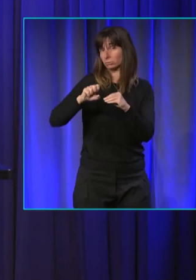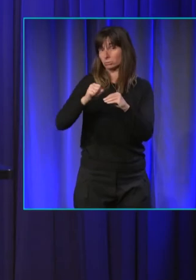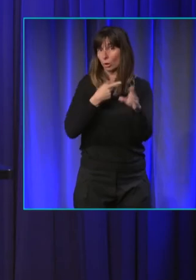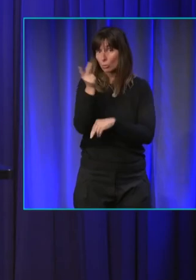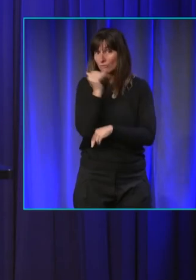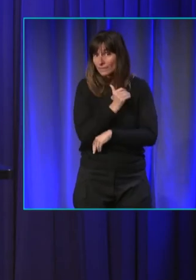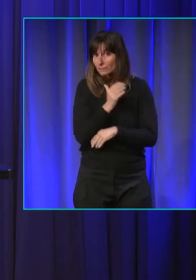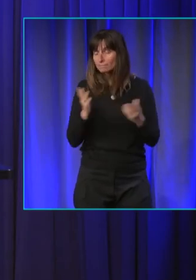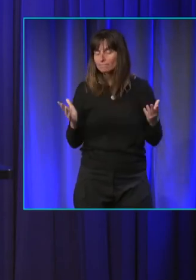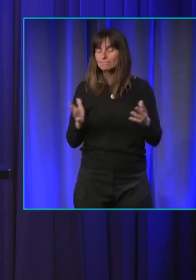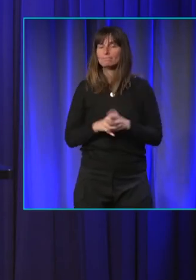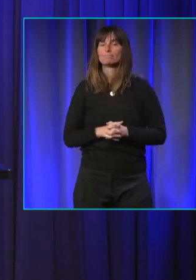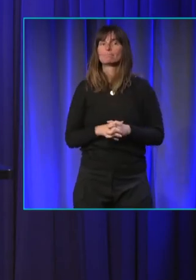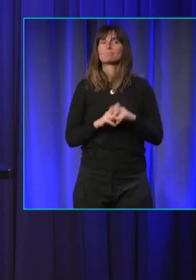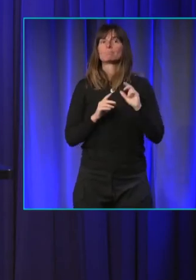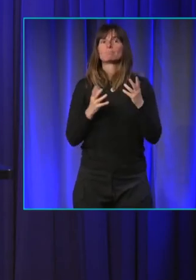Ensuite,